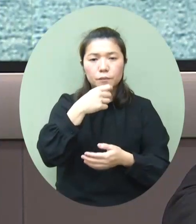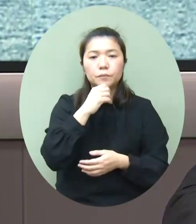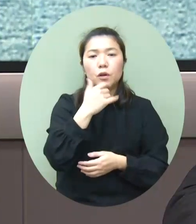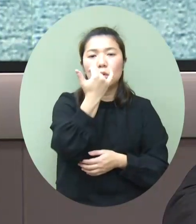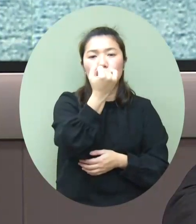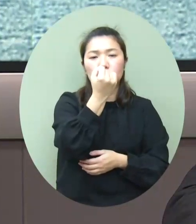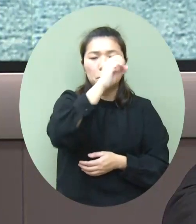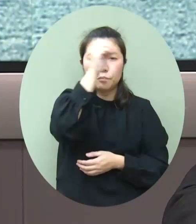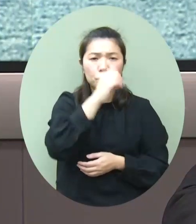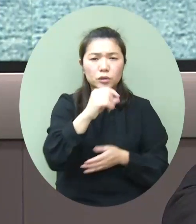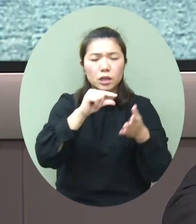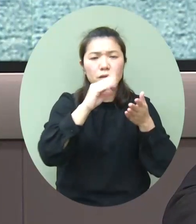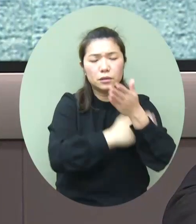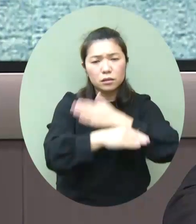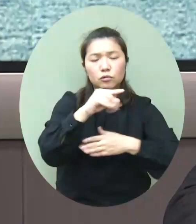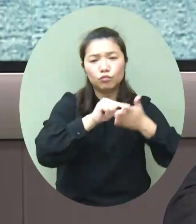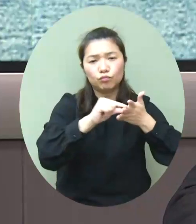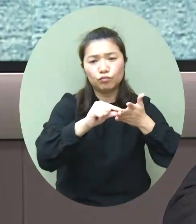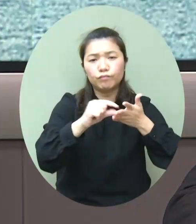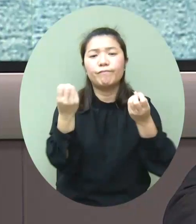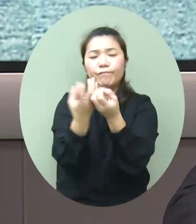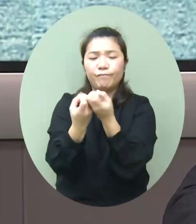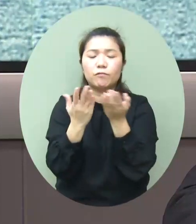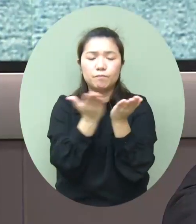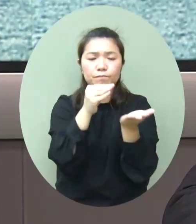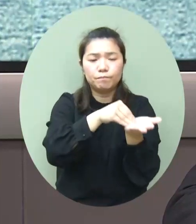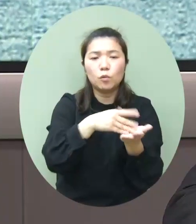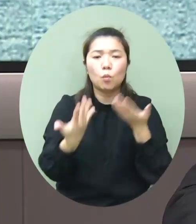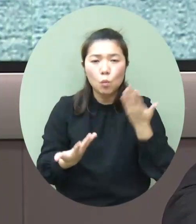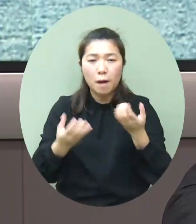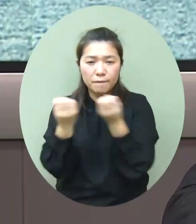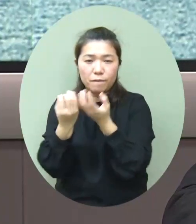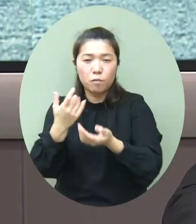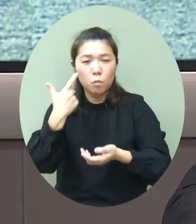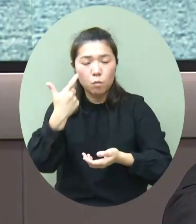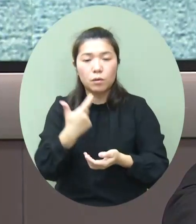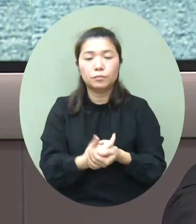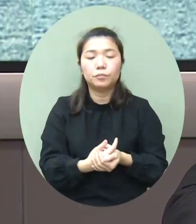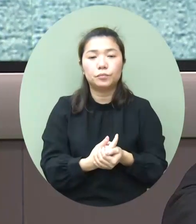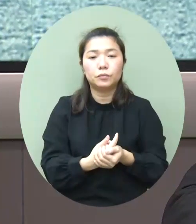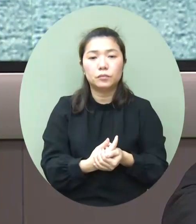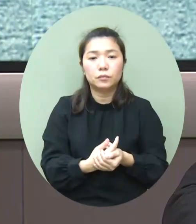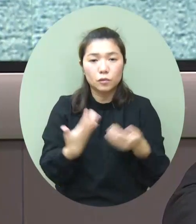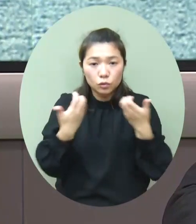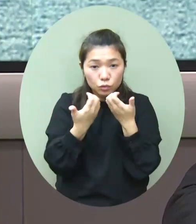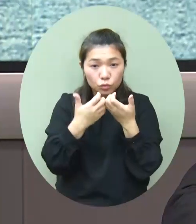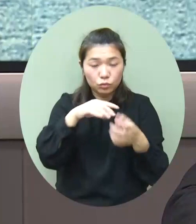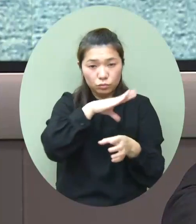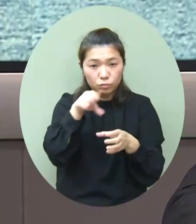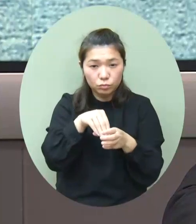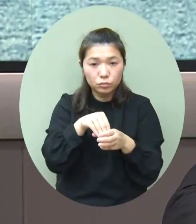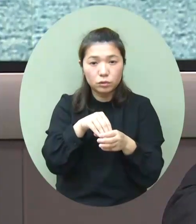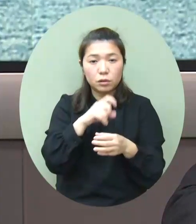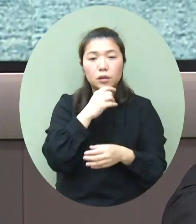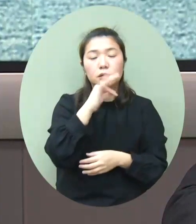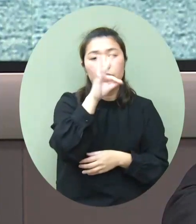现在60%的残疾人的院舍出现爆发或者是案例，其中